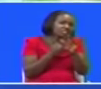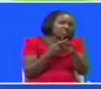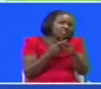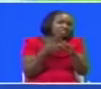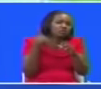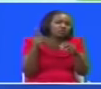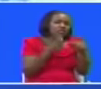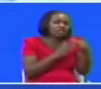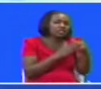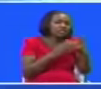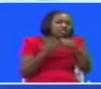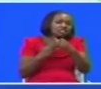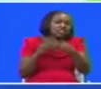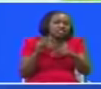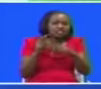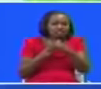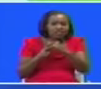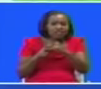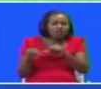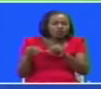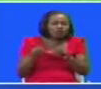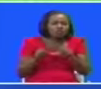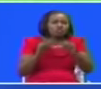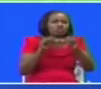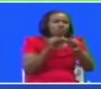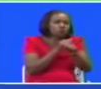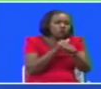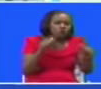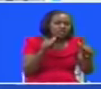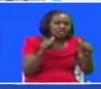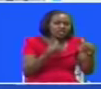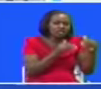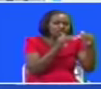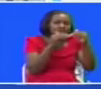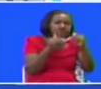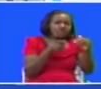1997. Wakaendelea mzuri sana. Wakafikia